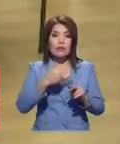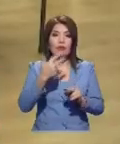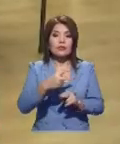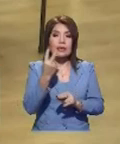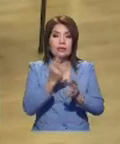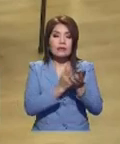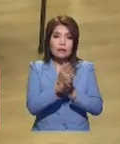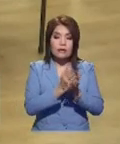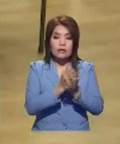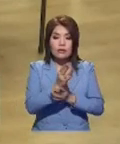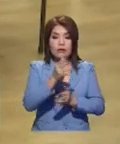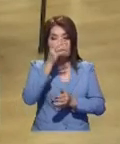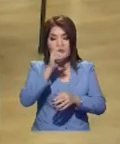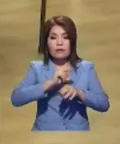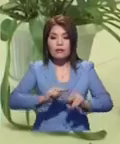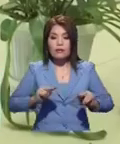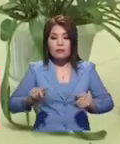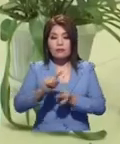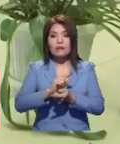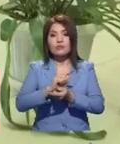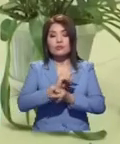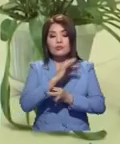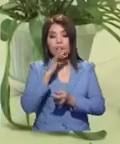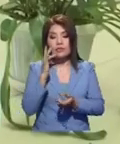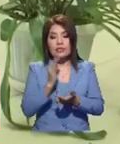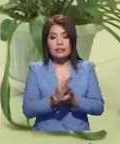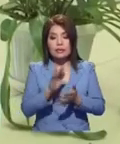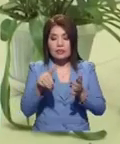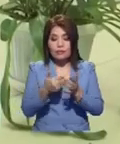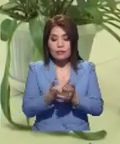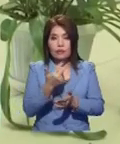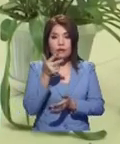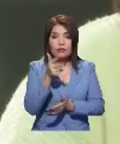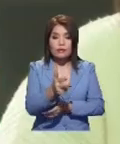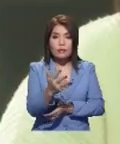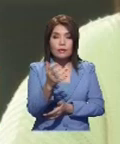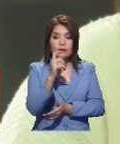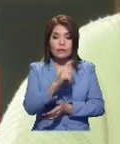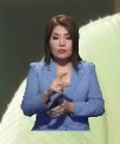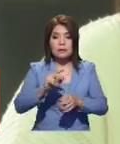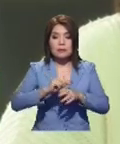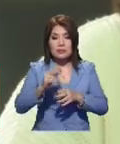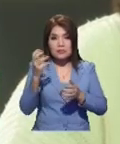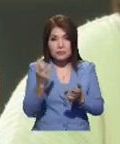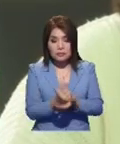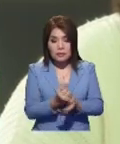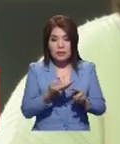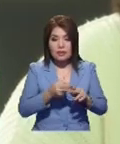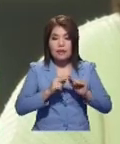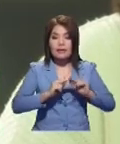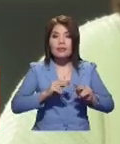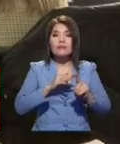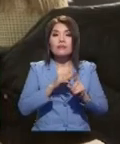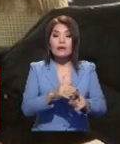бері білім саласындағы өзгерістің тым көптігін айтады. Бүгінге дейін 3,5 мыңдай балаға білім беріп үлгерген ұстаздың айтуынша, шәкірттерінің